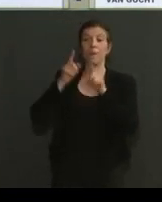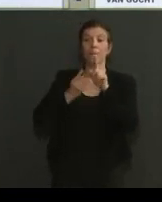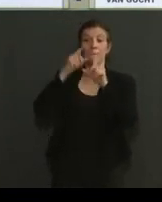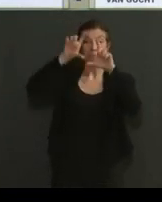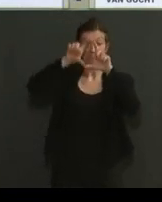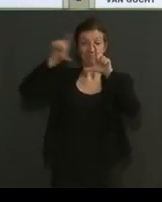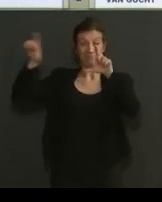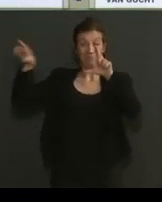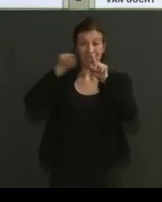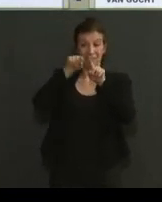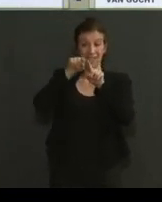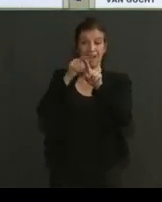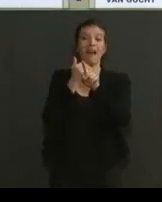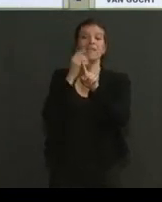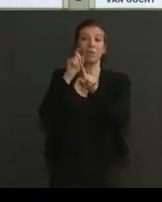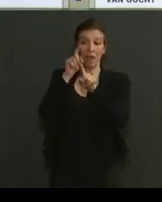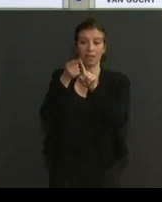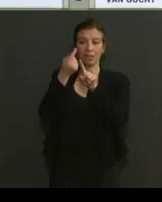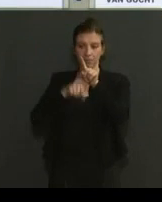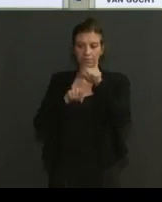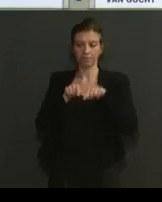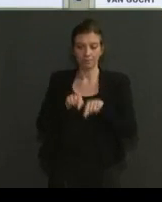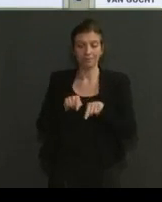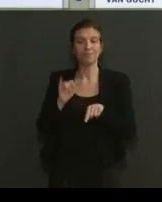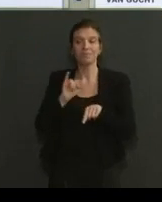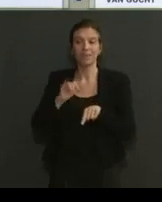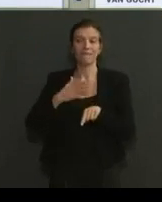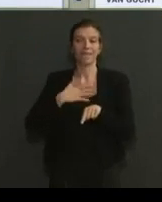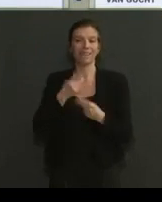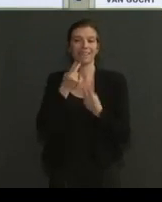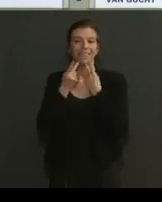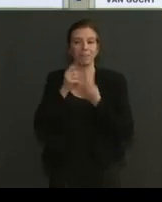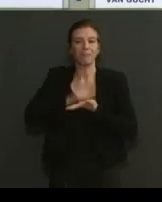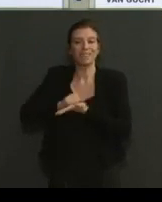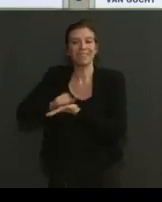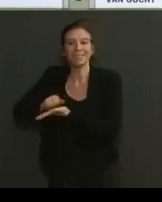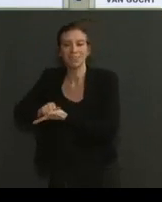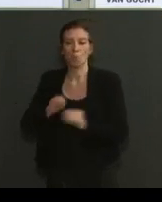van het aantal besmettingen dat bij mensen werd vastgesteld en gerapporteerd.